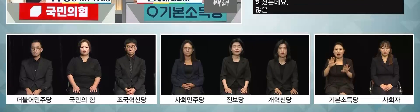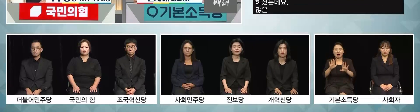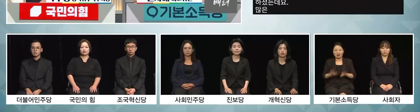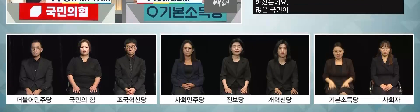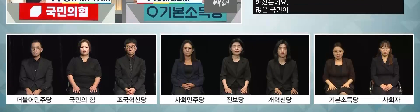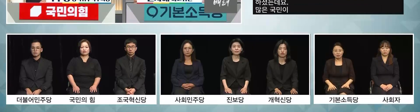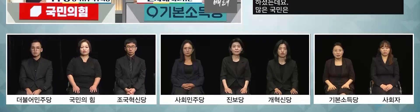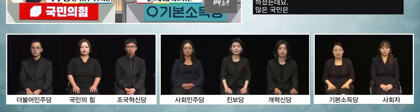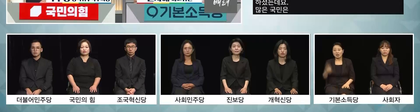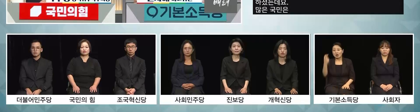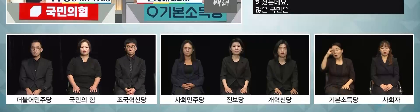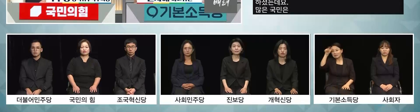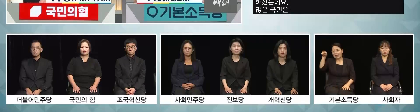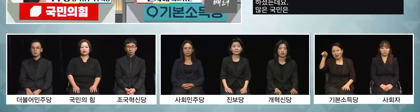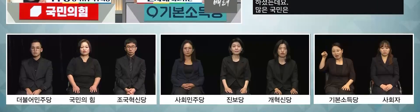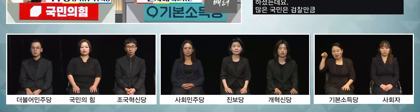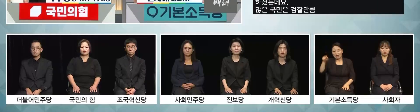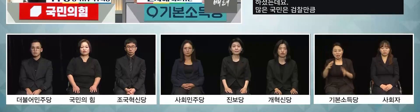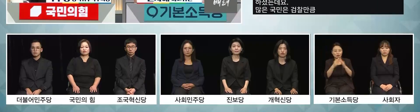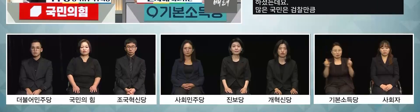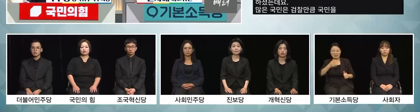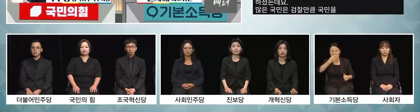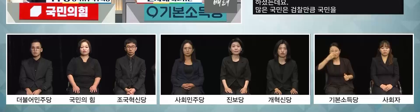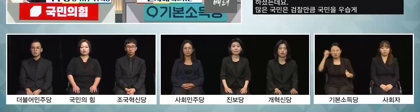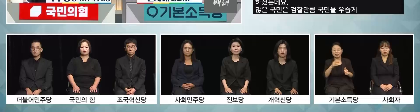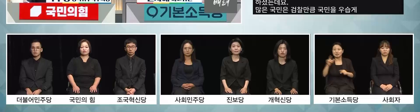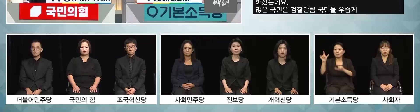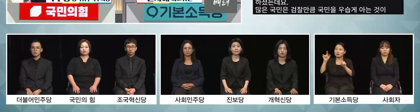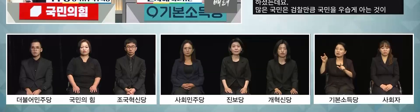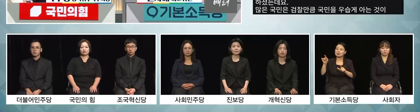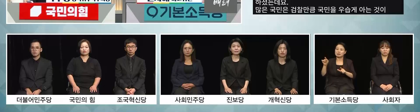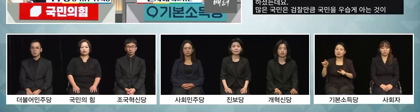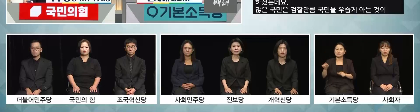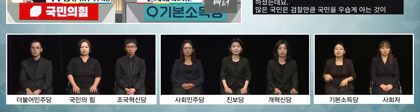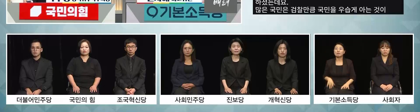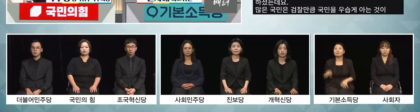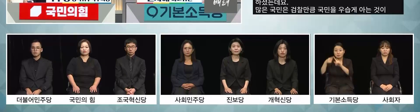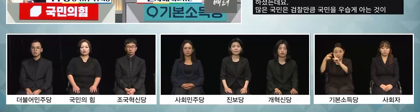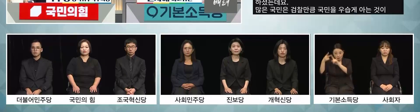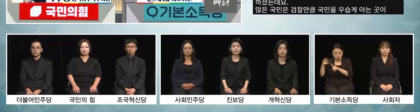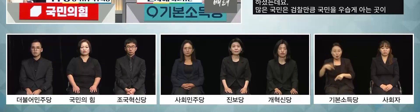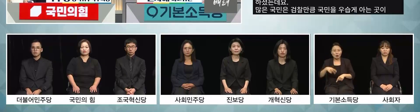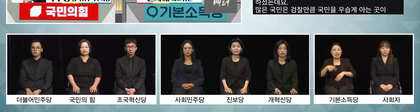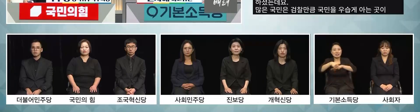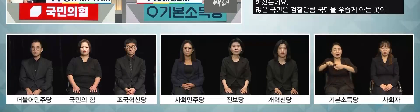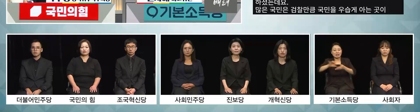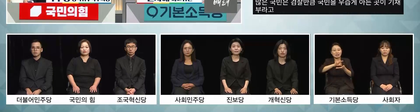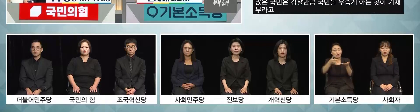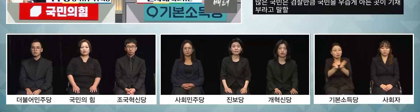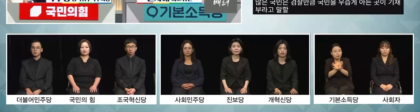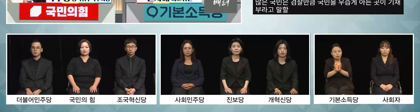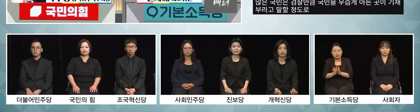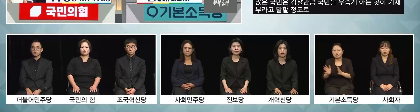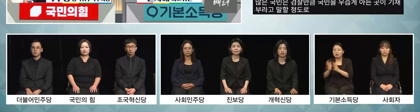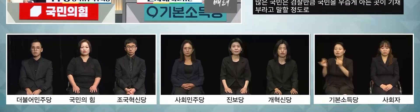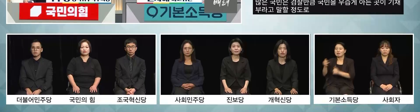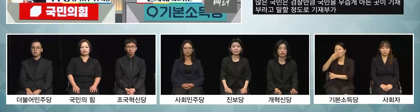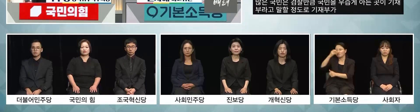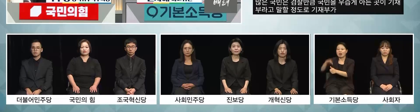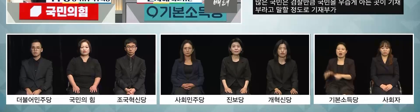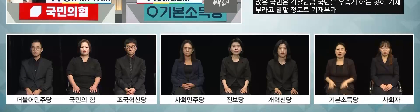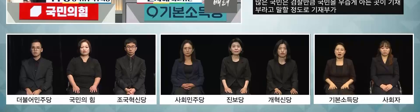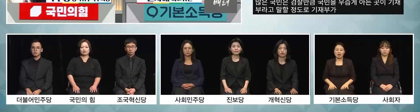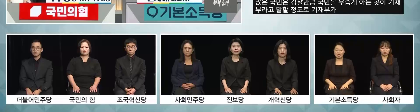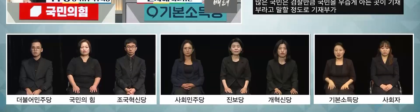국민들은 검찰만큼 국민을 우습게 아는 것이 기재부다라고 말할 정도로 기재부가 상황처럼 각